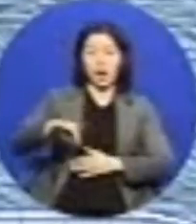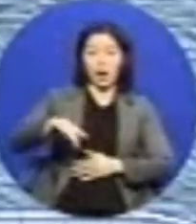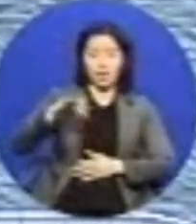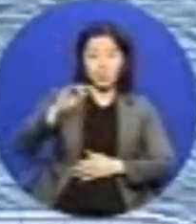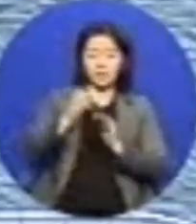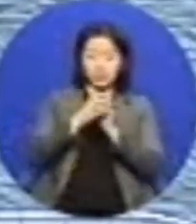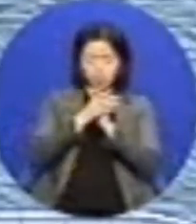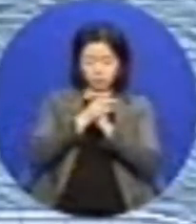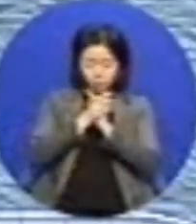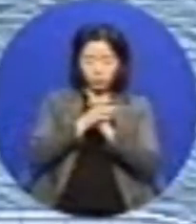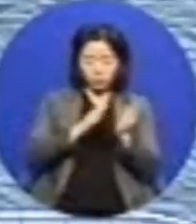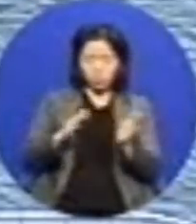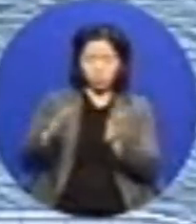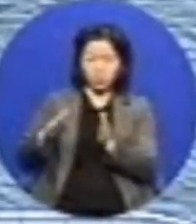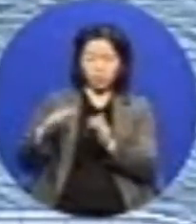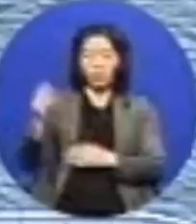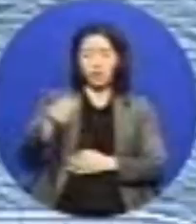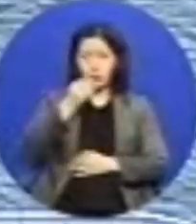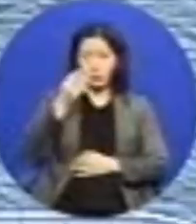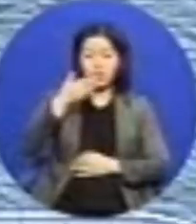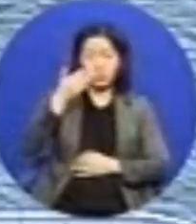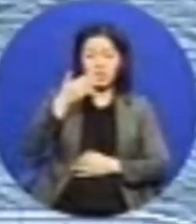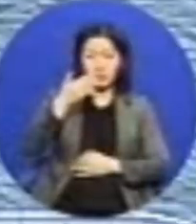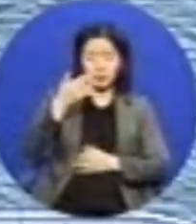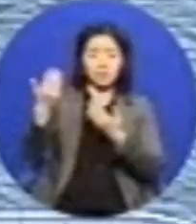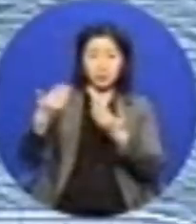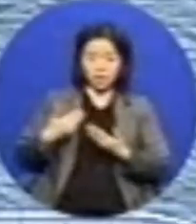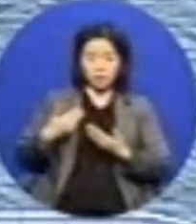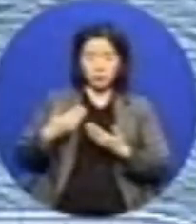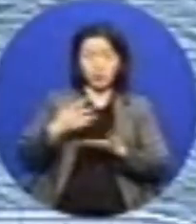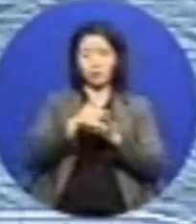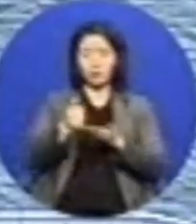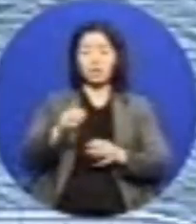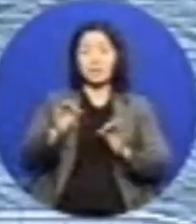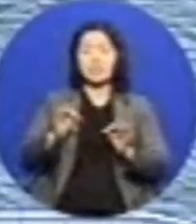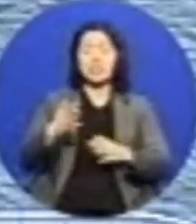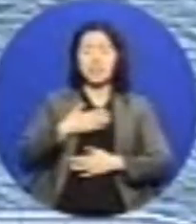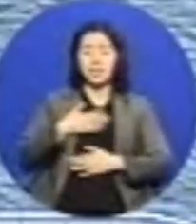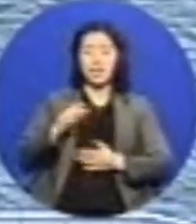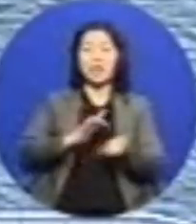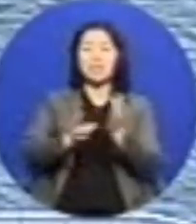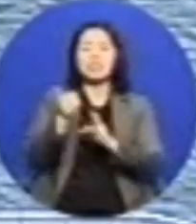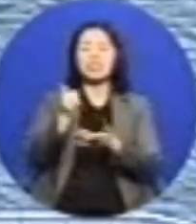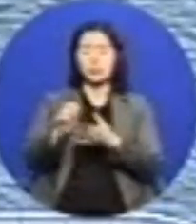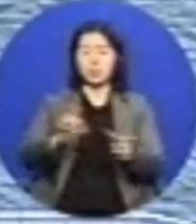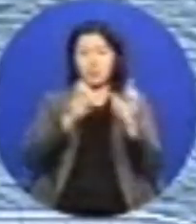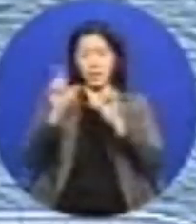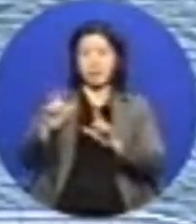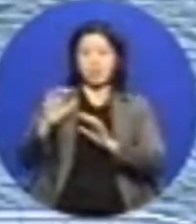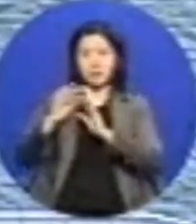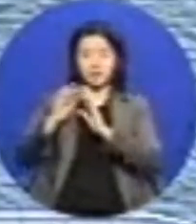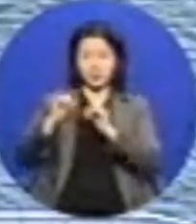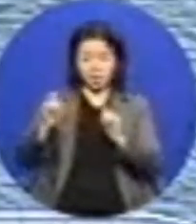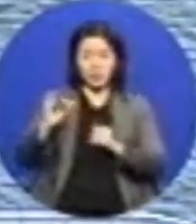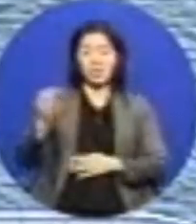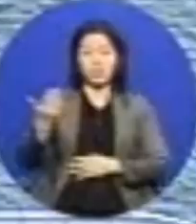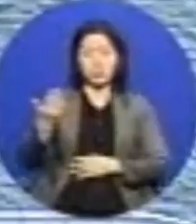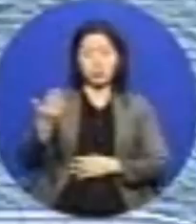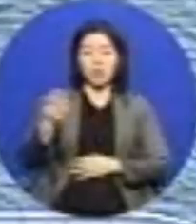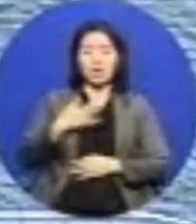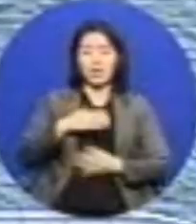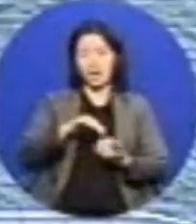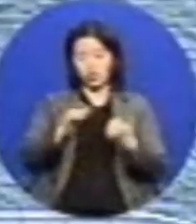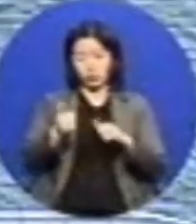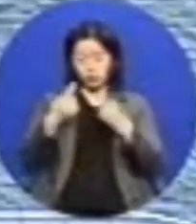준비하고 성장을 받겠습니다 주님 제가 이제는 예수님으로 사는 자가 되겠습니다 나의 죽음을 내가 분명히 믿고